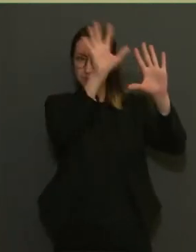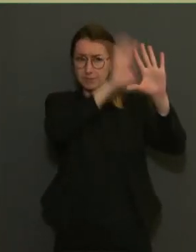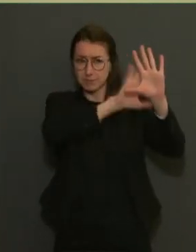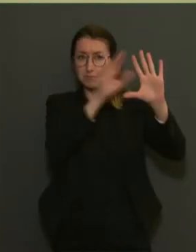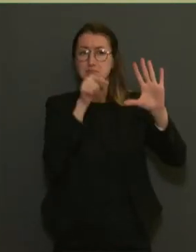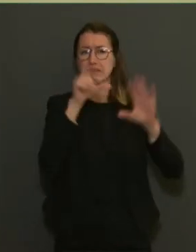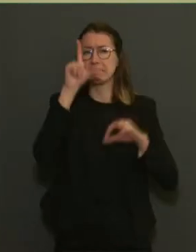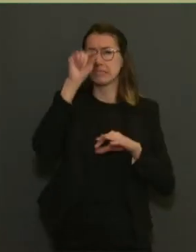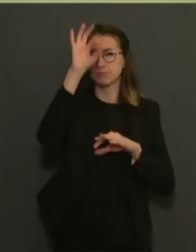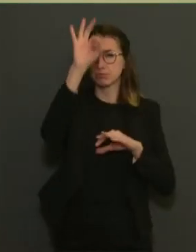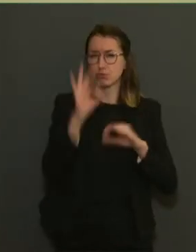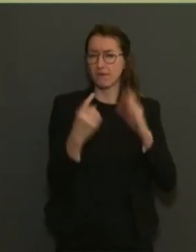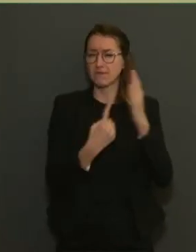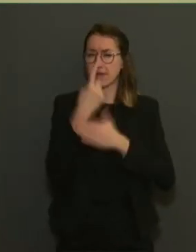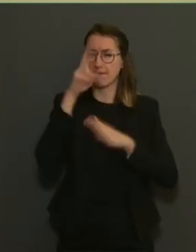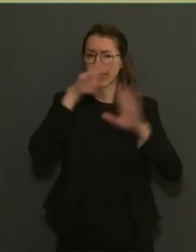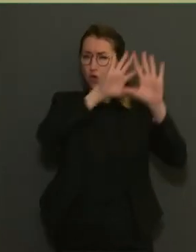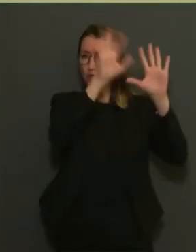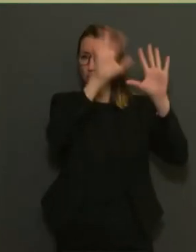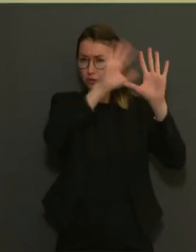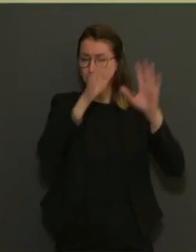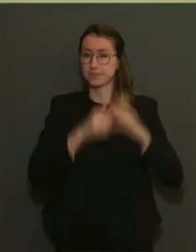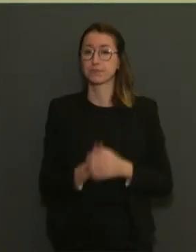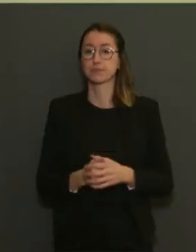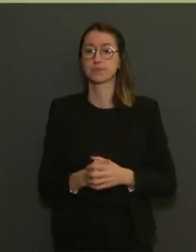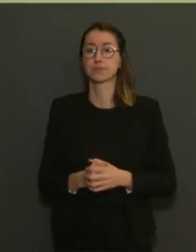du total des nouvelles admissions.